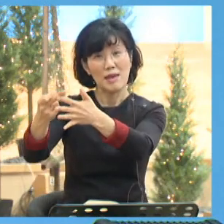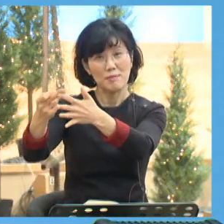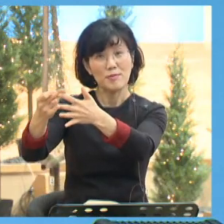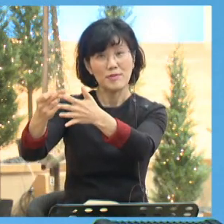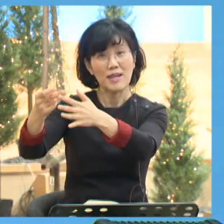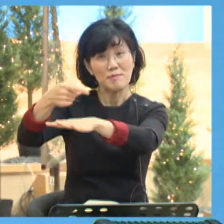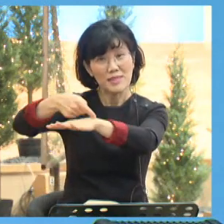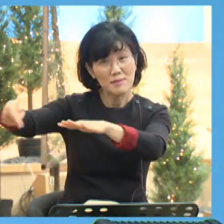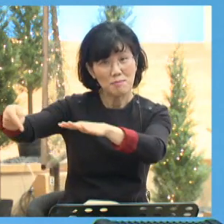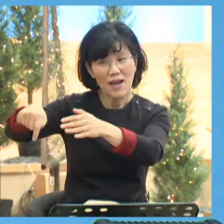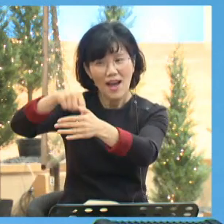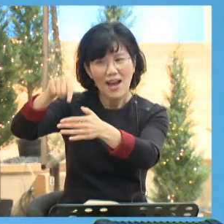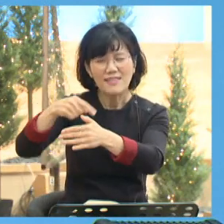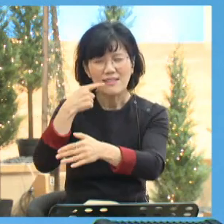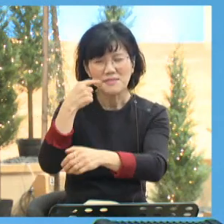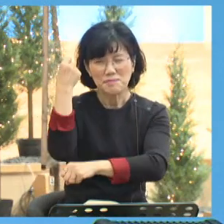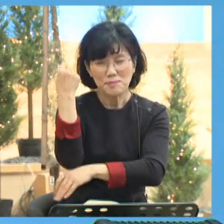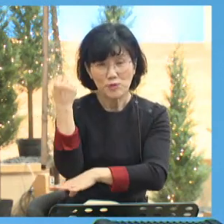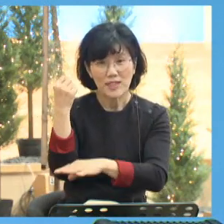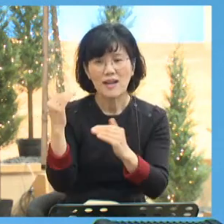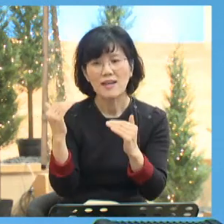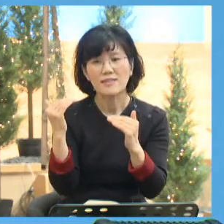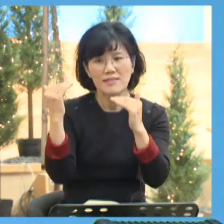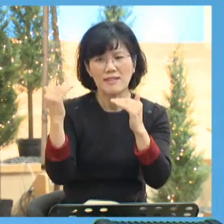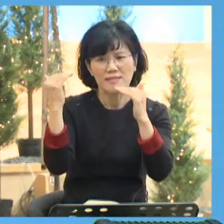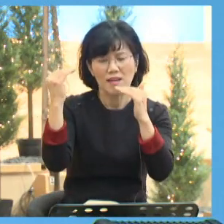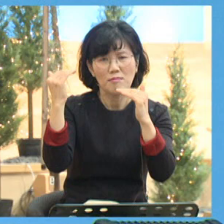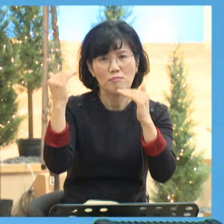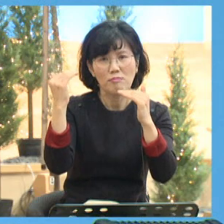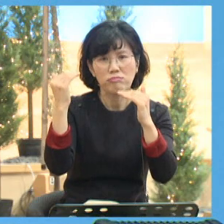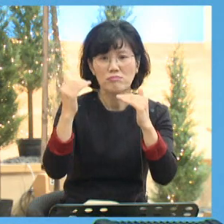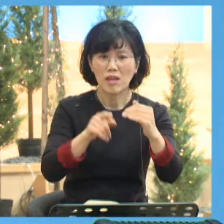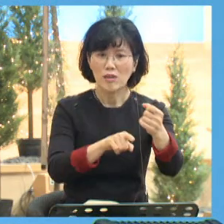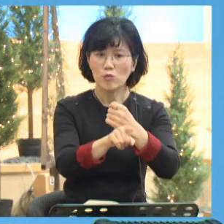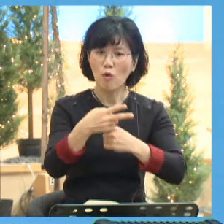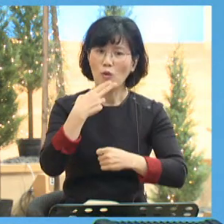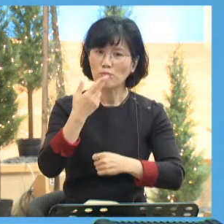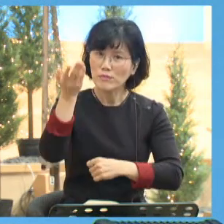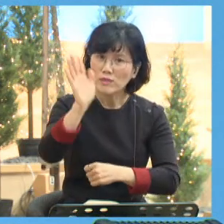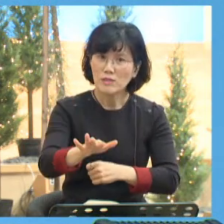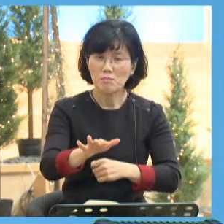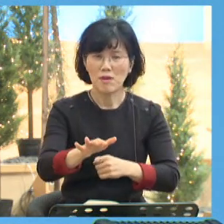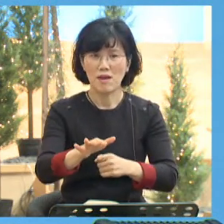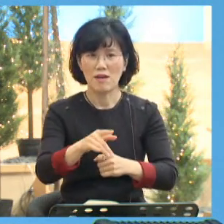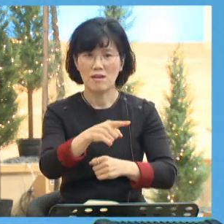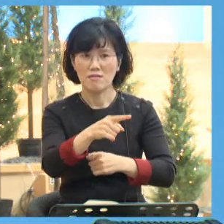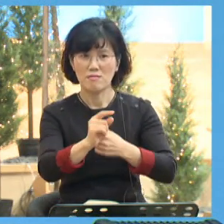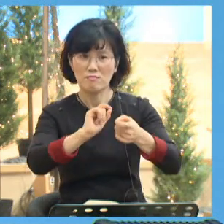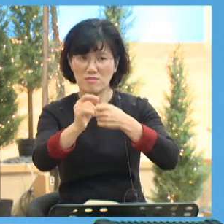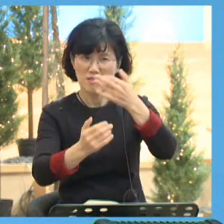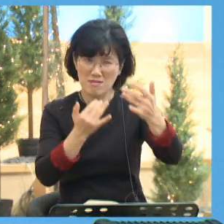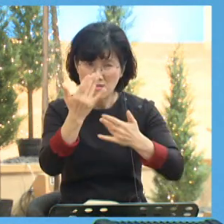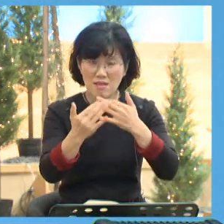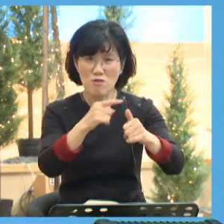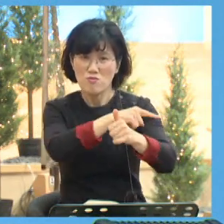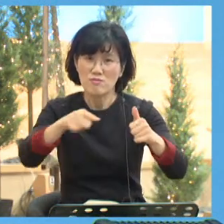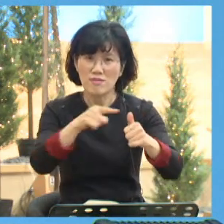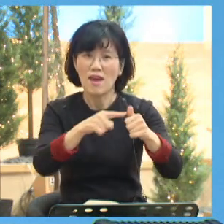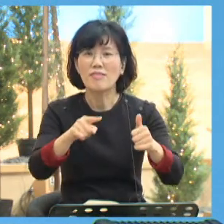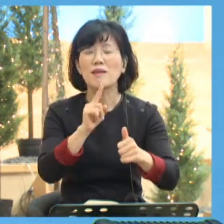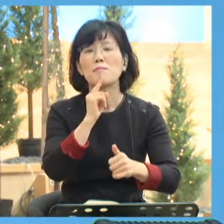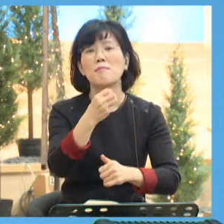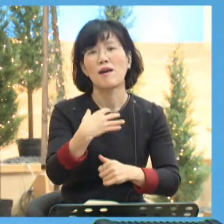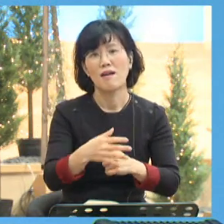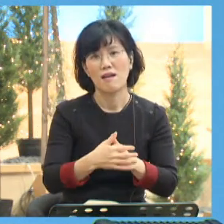잘 안 하니까 이게 어떻게 되냐 물정 하는데 아무 이유가 없네 도도 죽이겠다고 나서는 거예요 이 길과